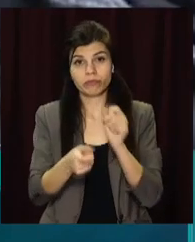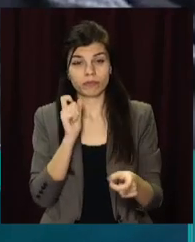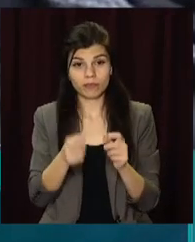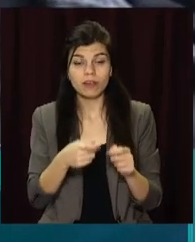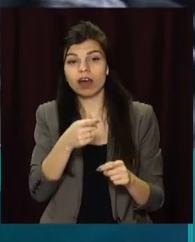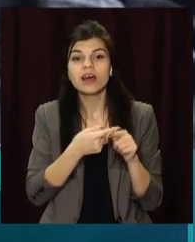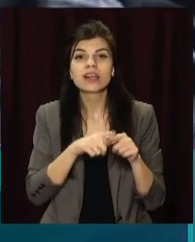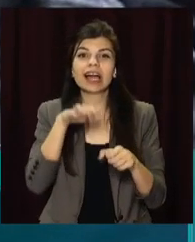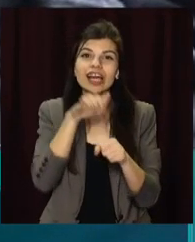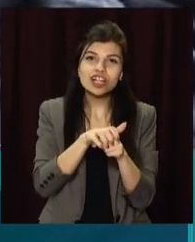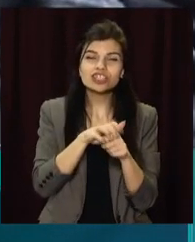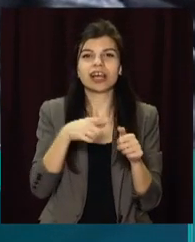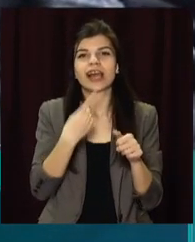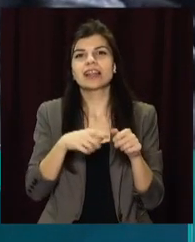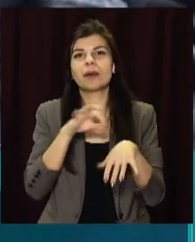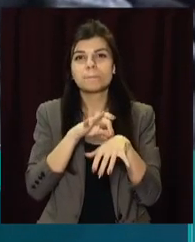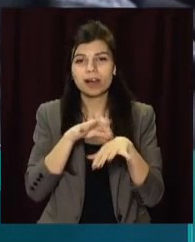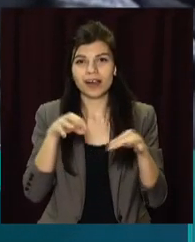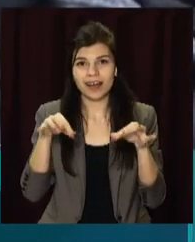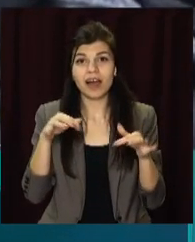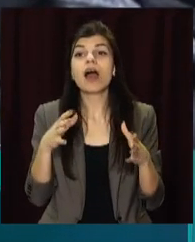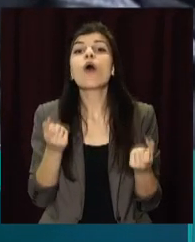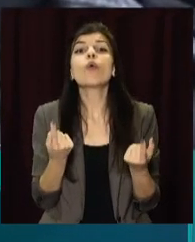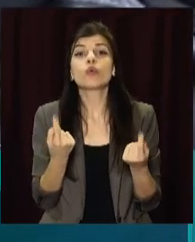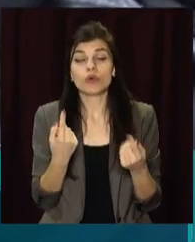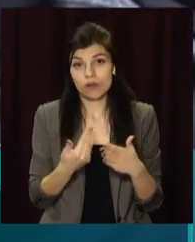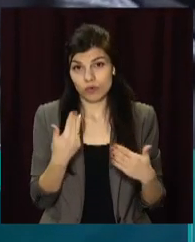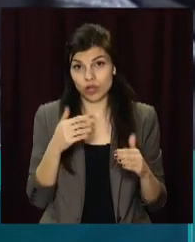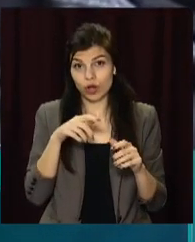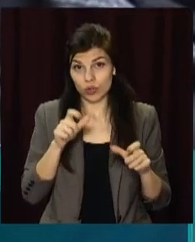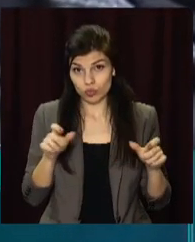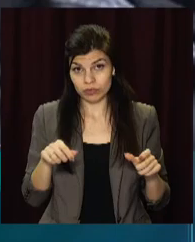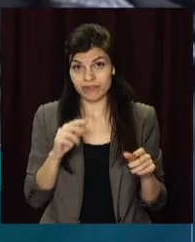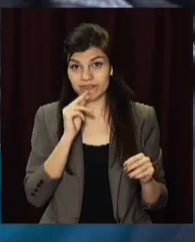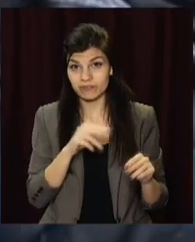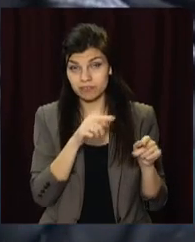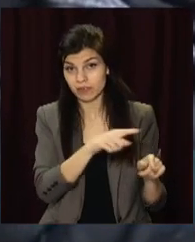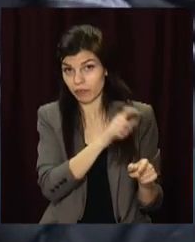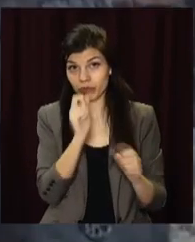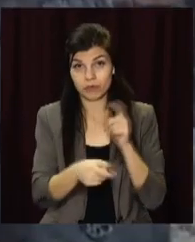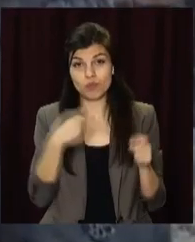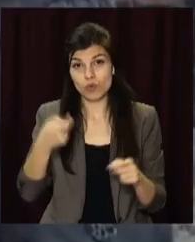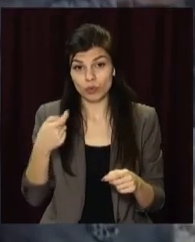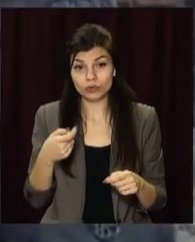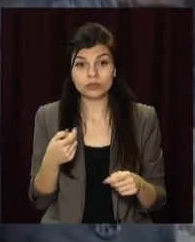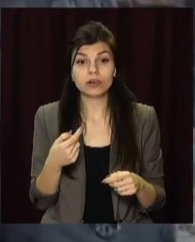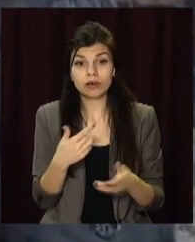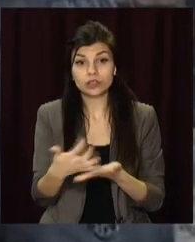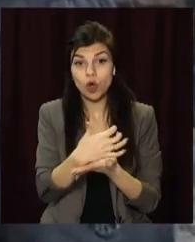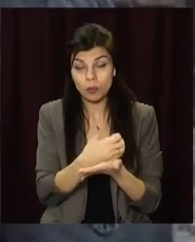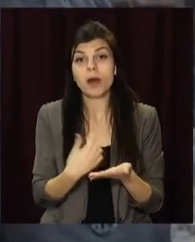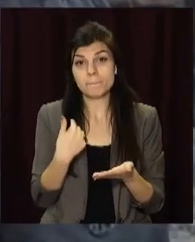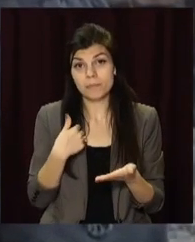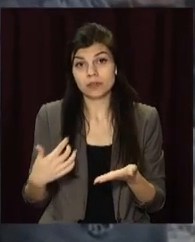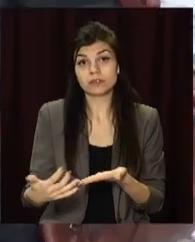собачі будки, покришки. Тобто це все продукти життєдіяльності тих місцевих жителів, які рядом знаходяться. Весь мусор, який тут